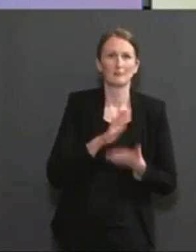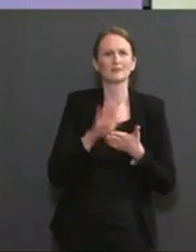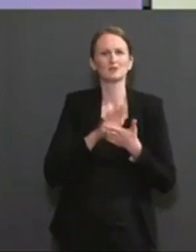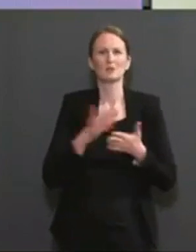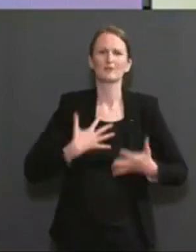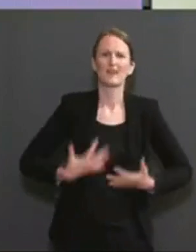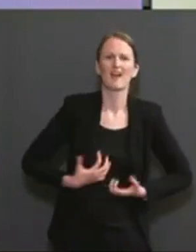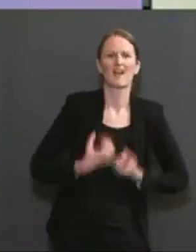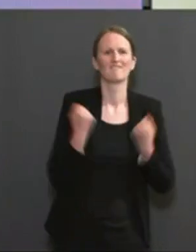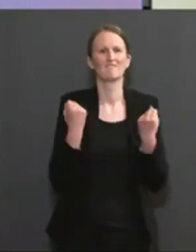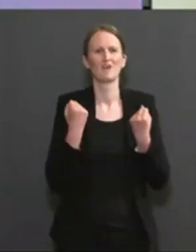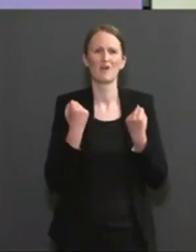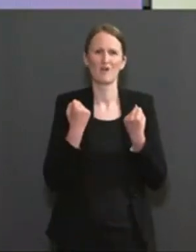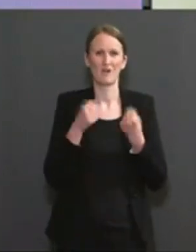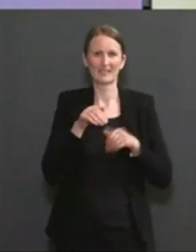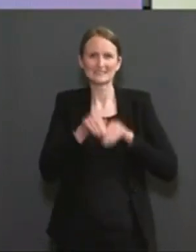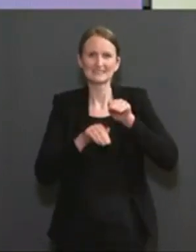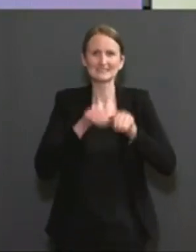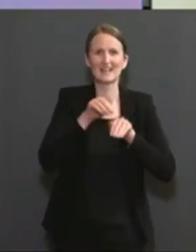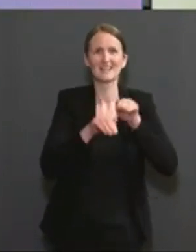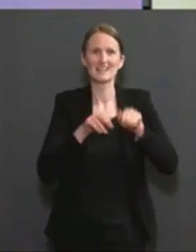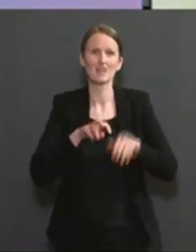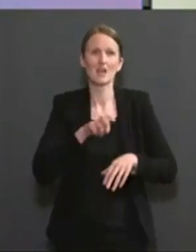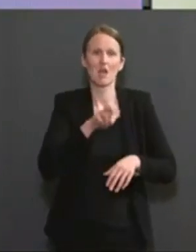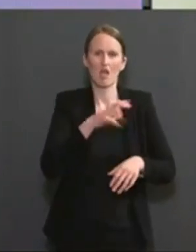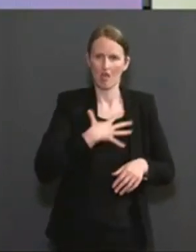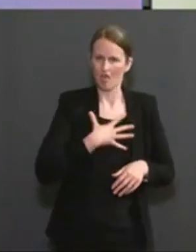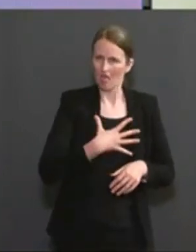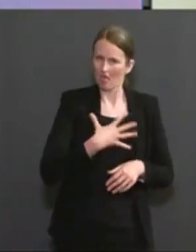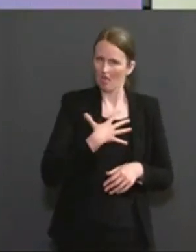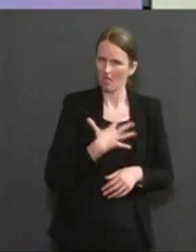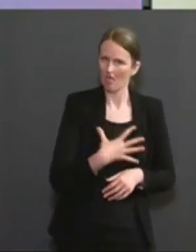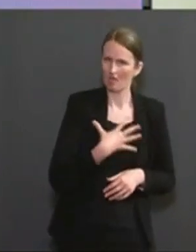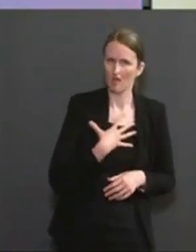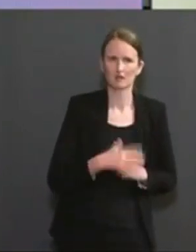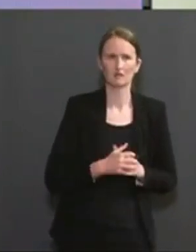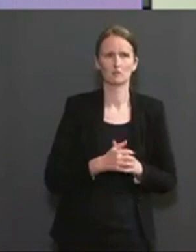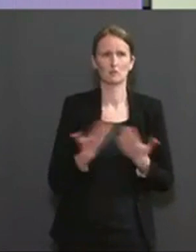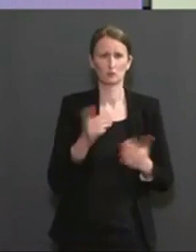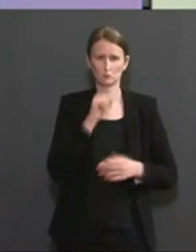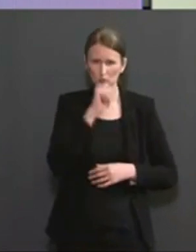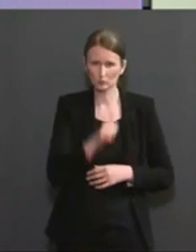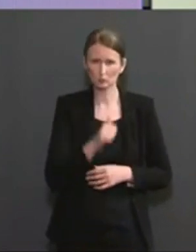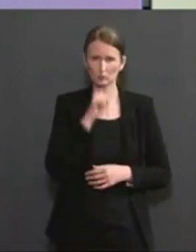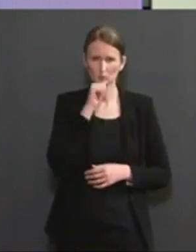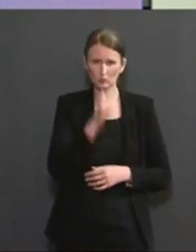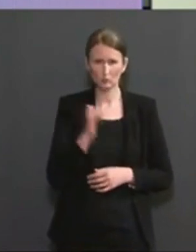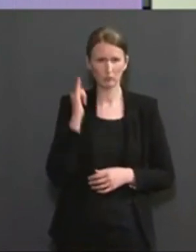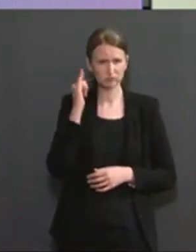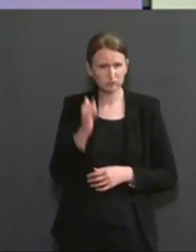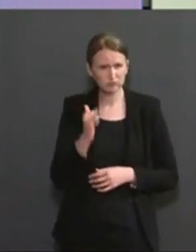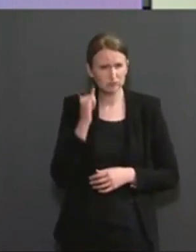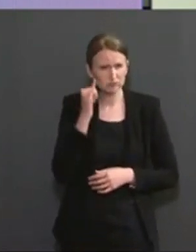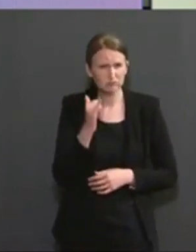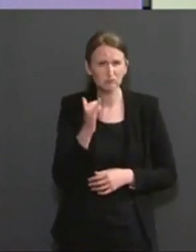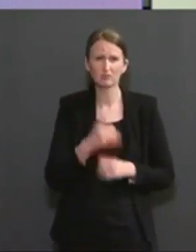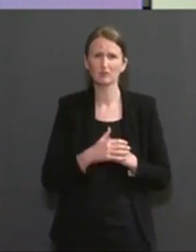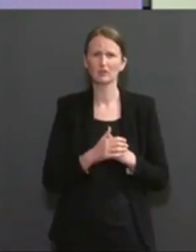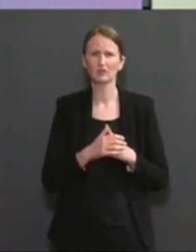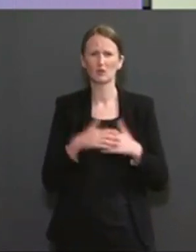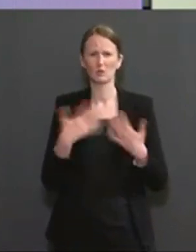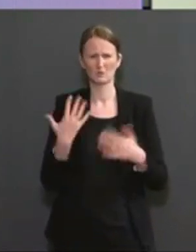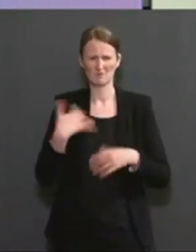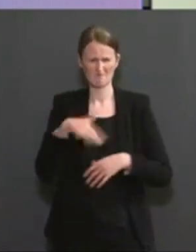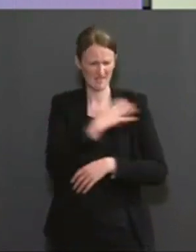un escalier. Il s'agit d'une toux persistante. Il s'agit de vagues douleurs musculaires ou articulaires.